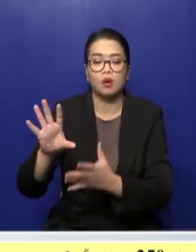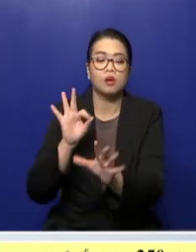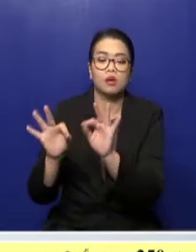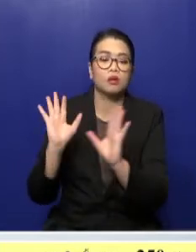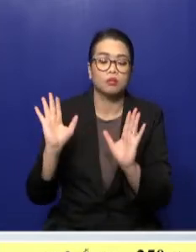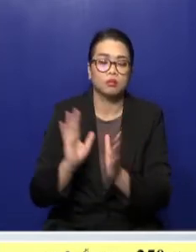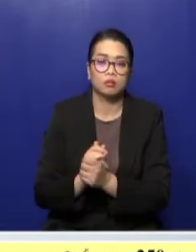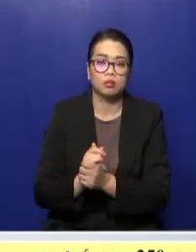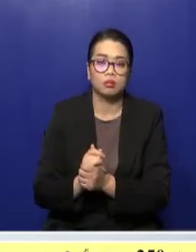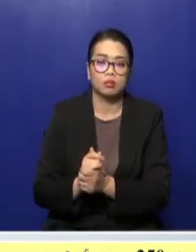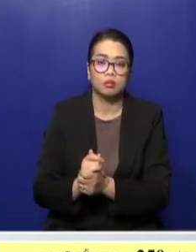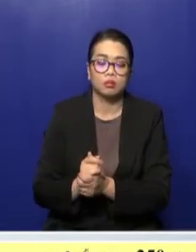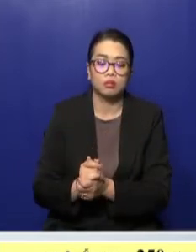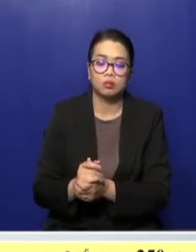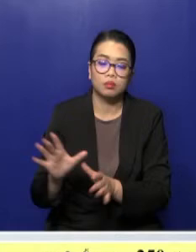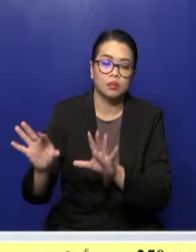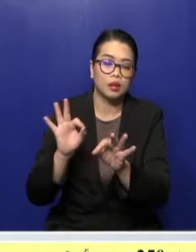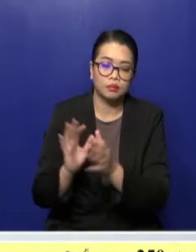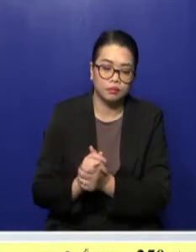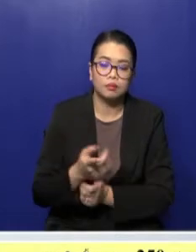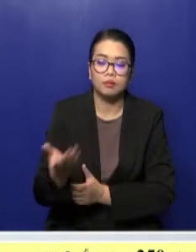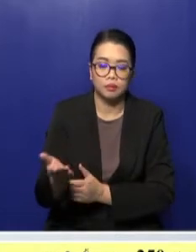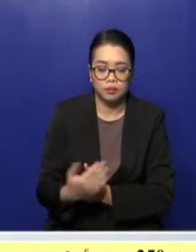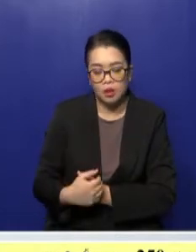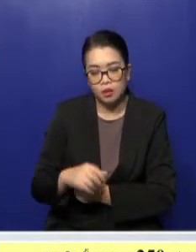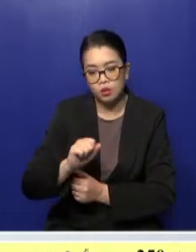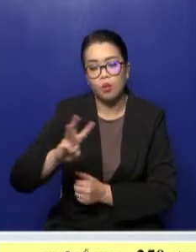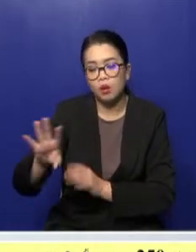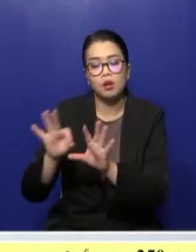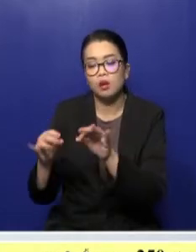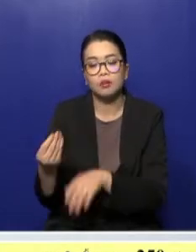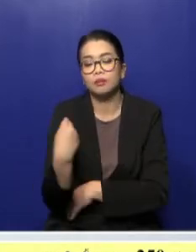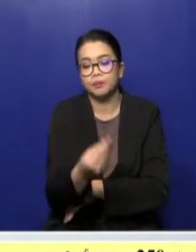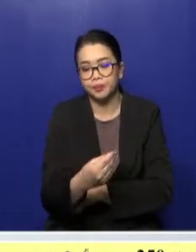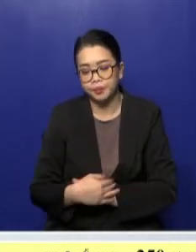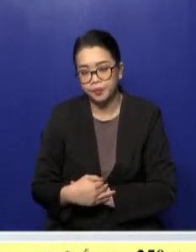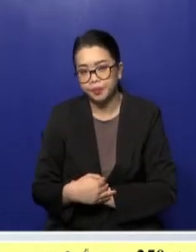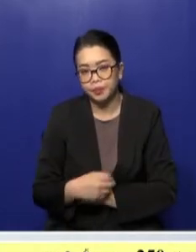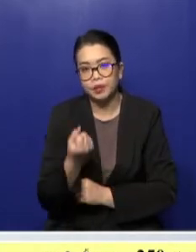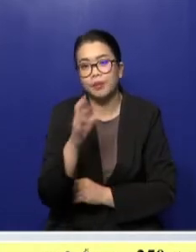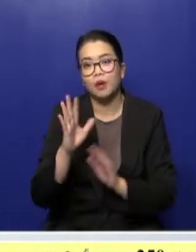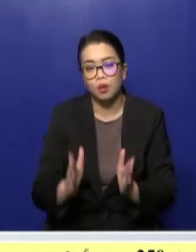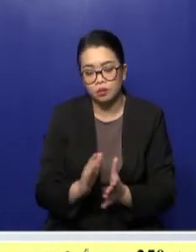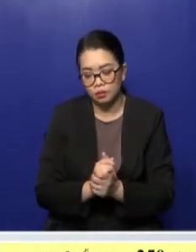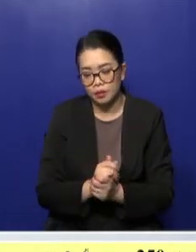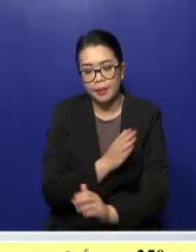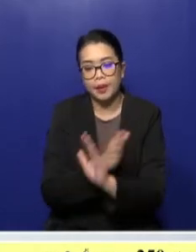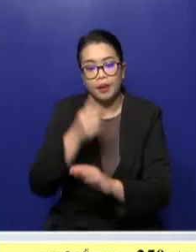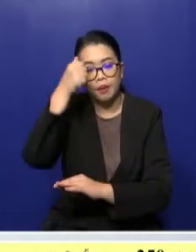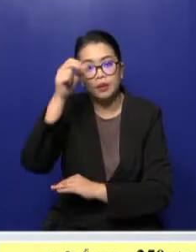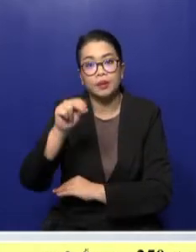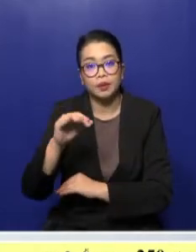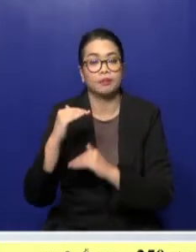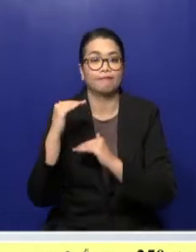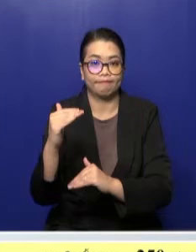เริ่มรับหนึ่งแล้วก็เลือกไปเขาก็แล้วกันภายใน 30วันนะครับและ